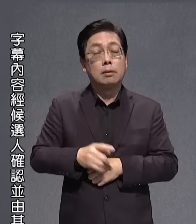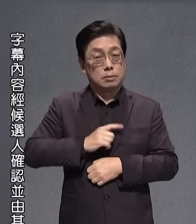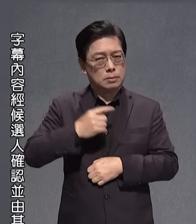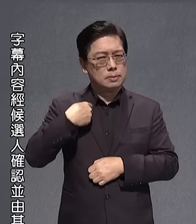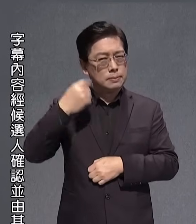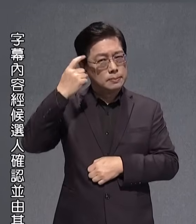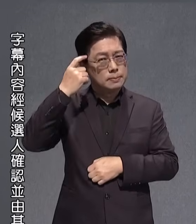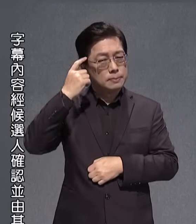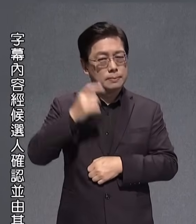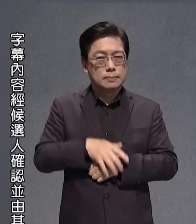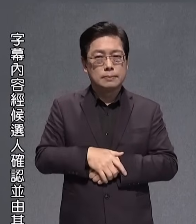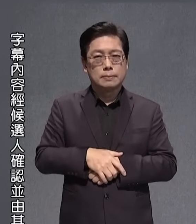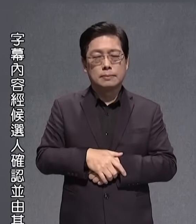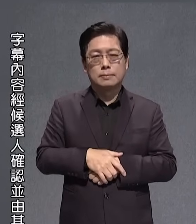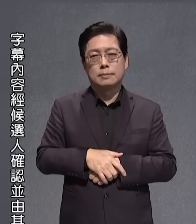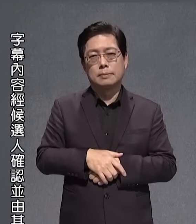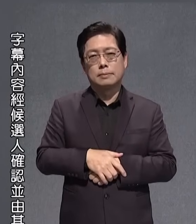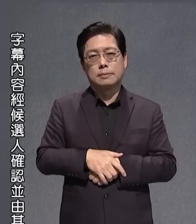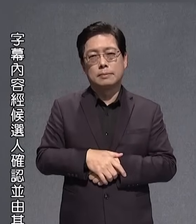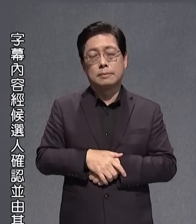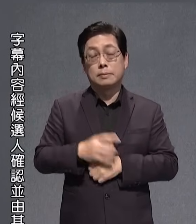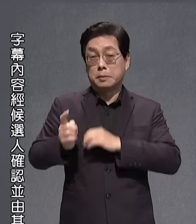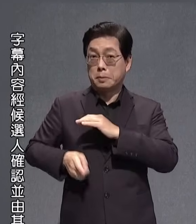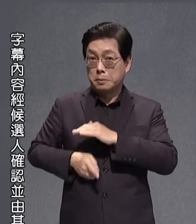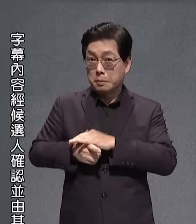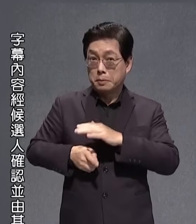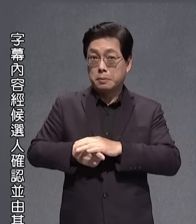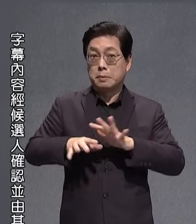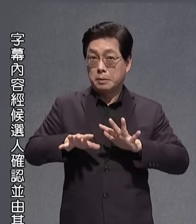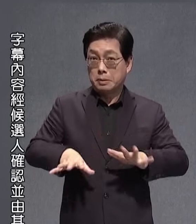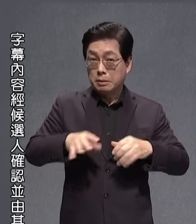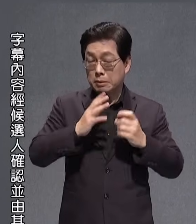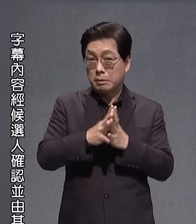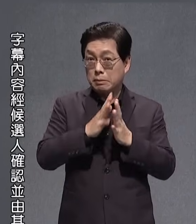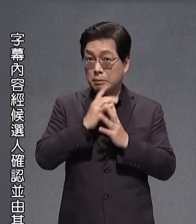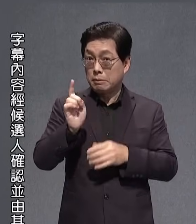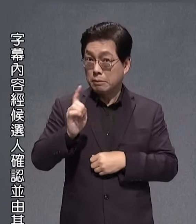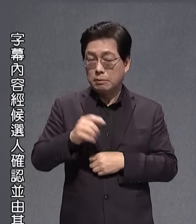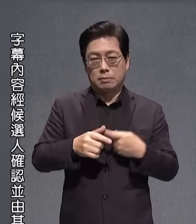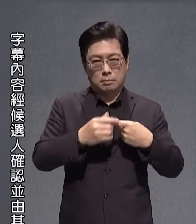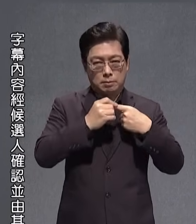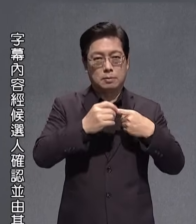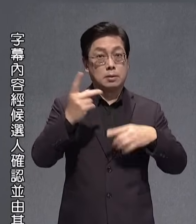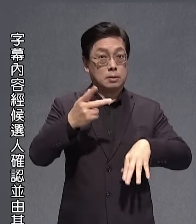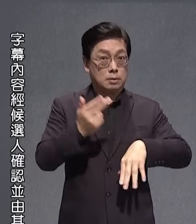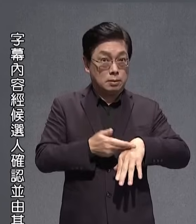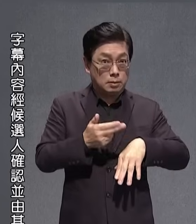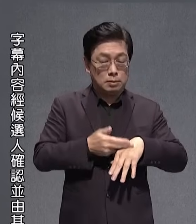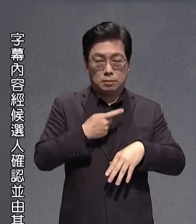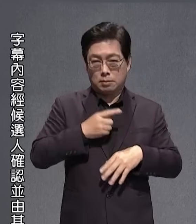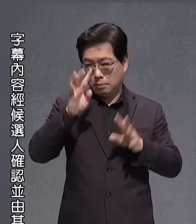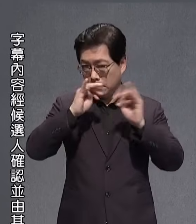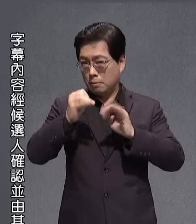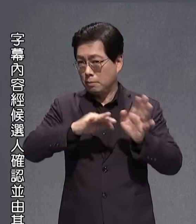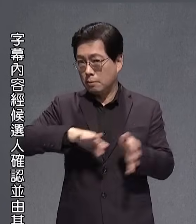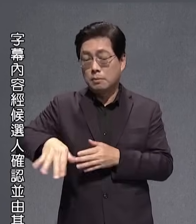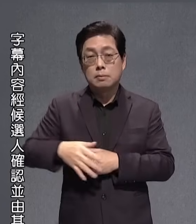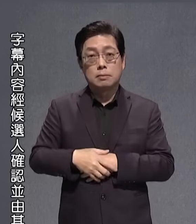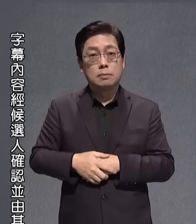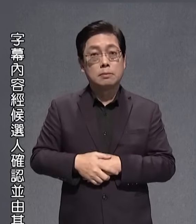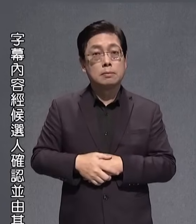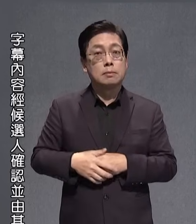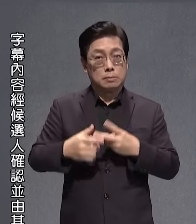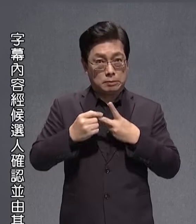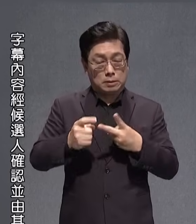在想，我们犯罪自然联动，所以第一个除了科技办案以外，更重要